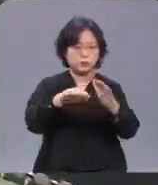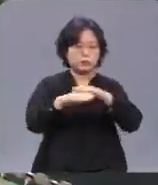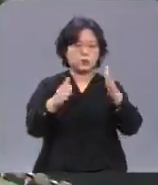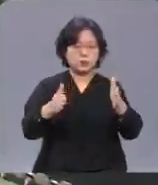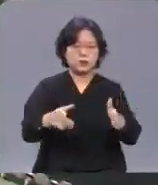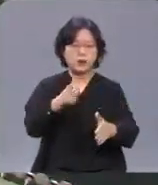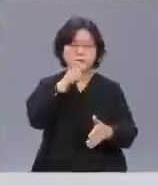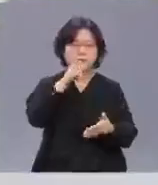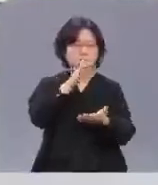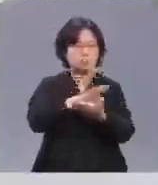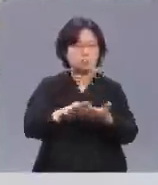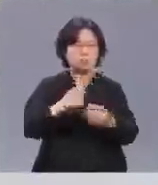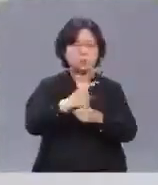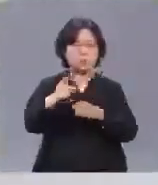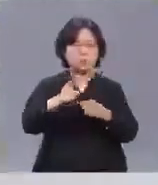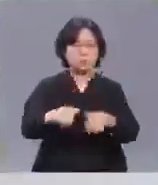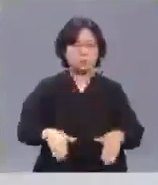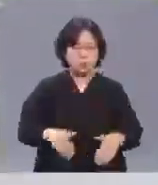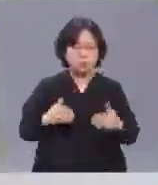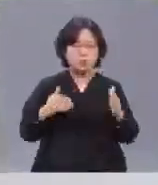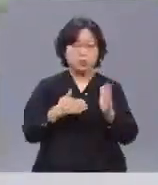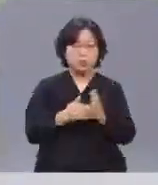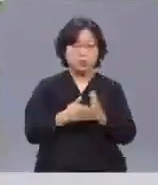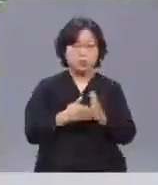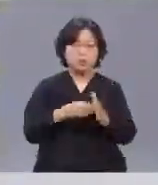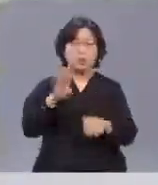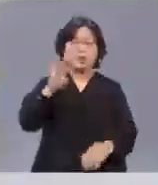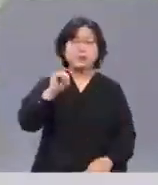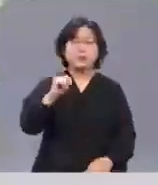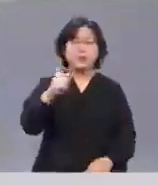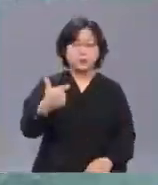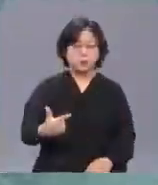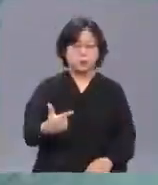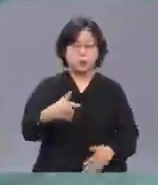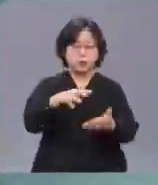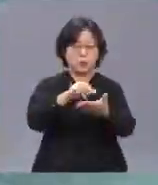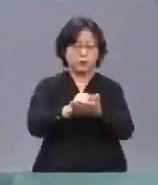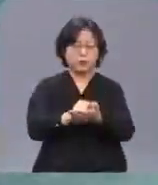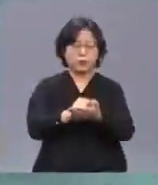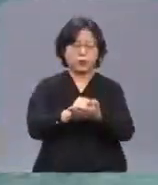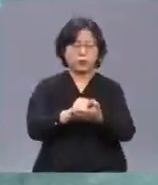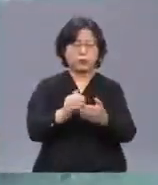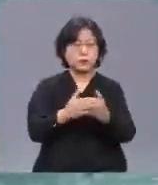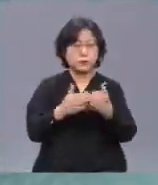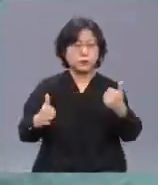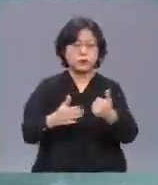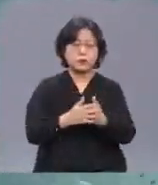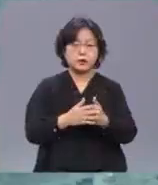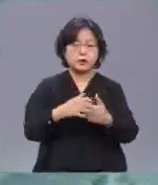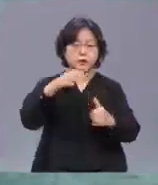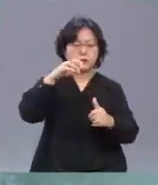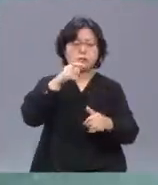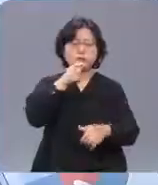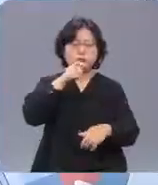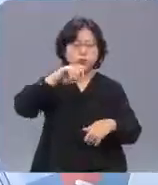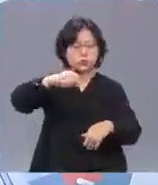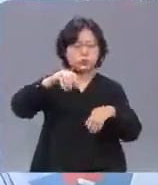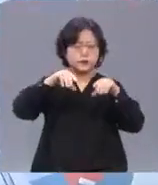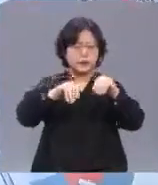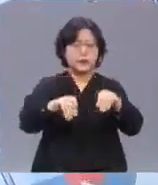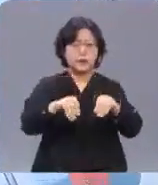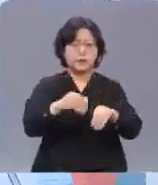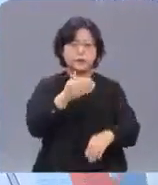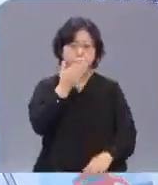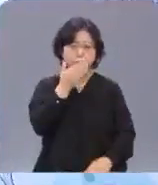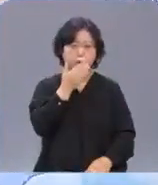물 고갈이 우려되는 내년 봄까지는 4만 톤을 공급하는 수준에 그칠 전망이어서 제한 급수가 현실화될 수 있다는